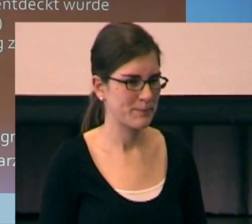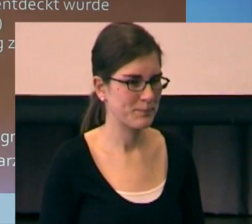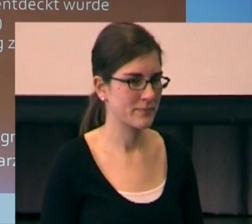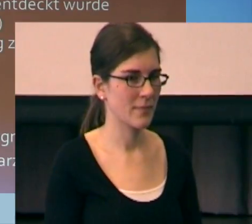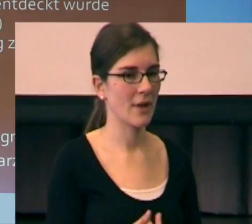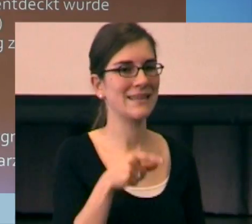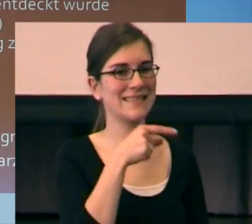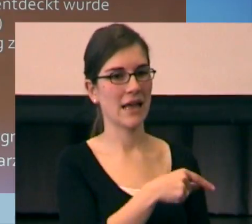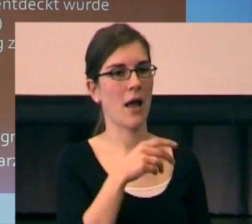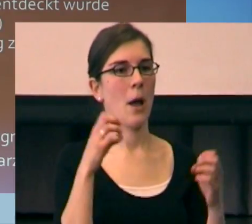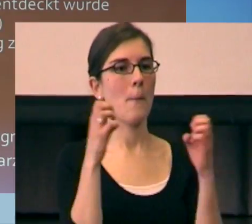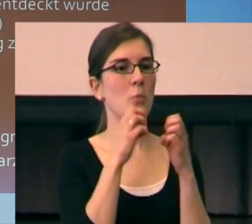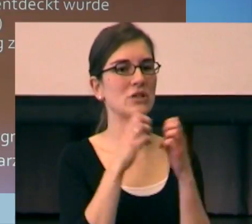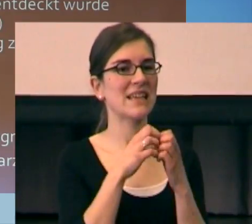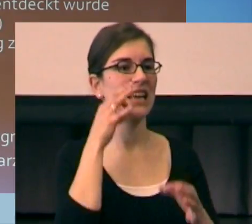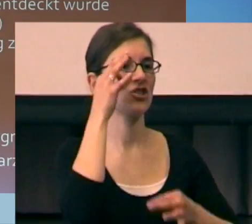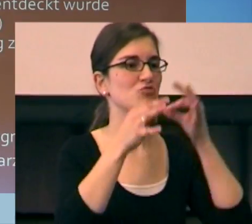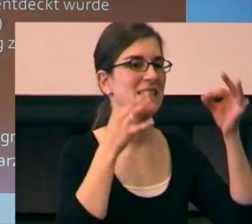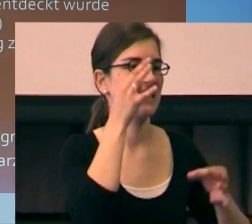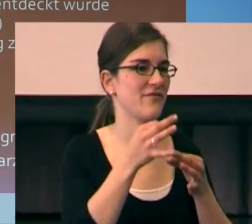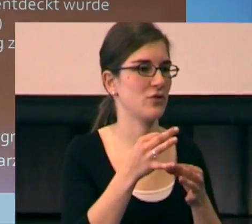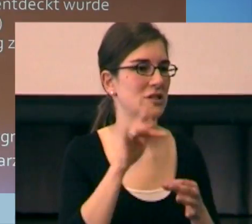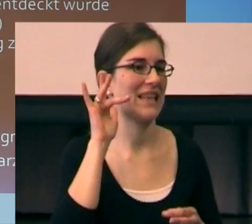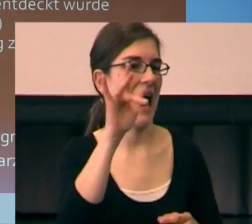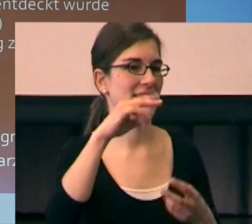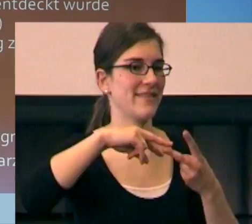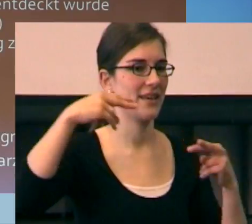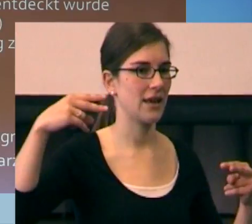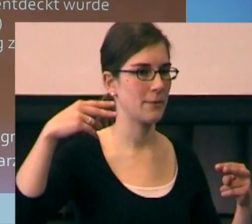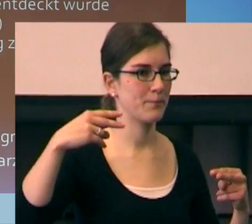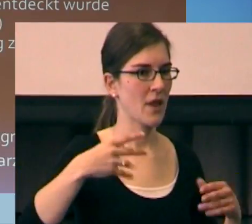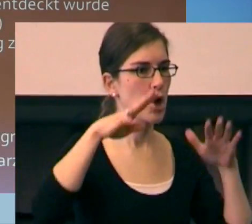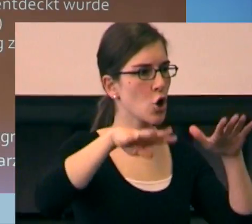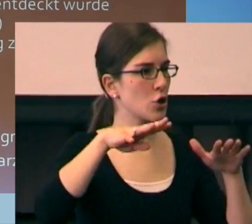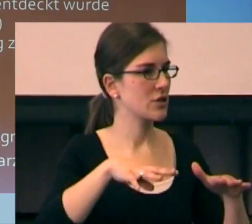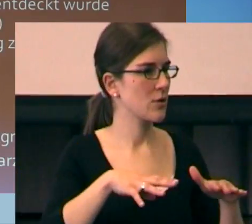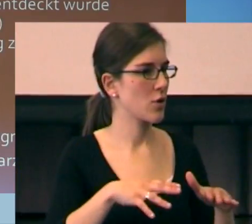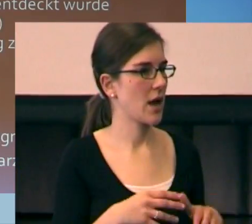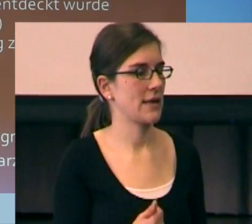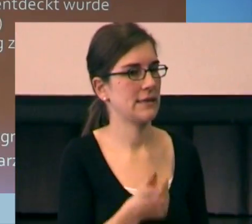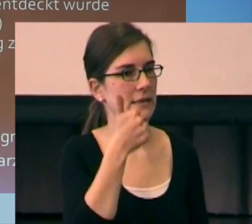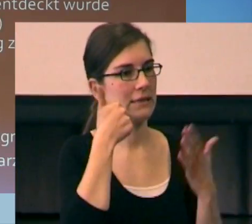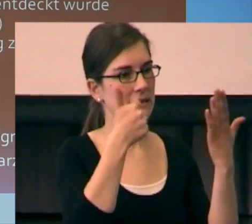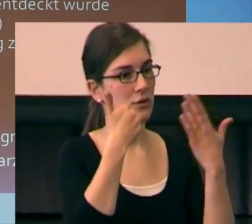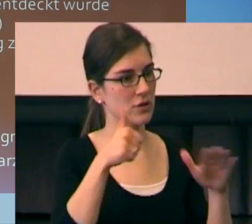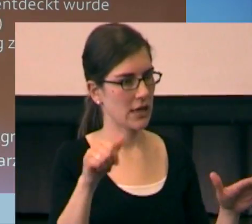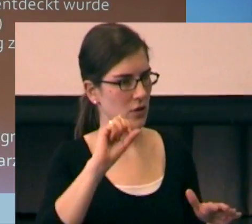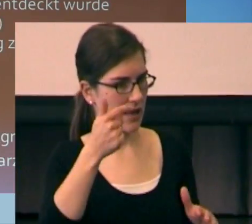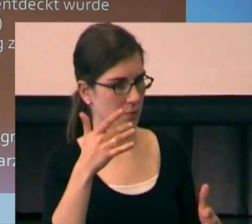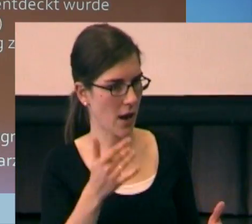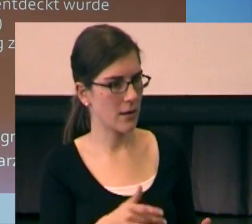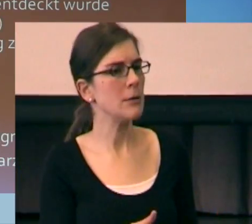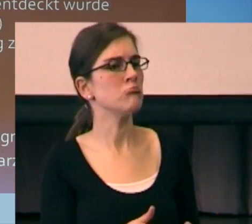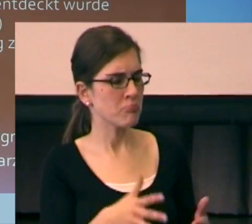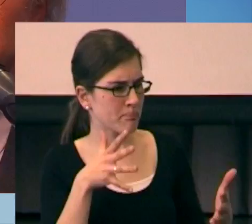Prostataspezifisches Antigen. Es ist 1966 erstmals nachgewiesen worden, mit einer etwas